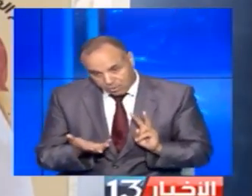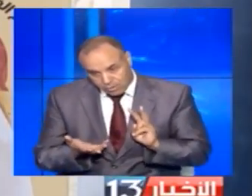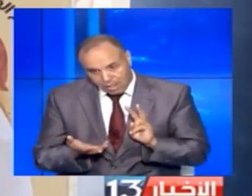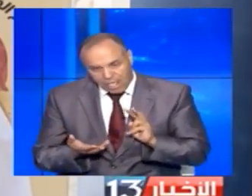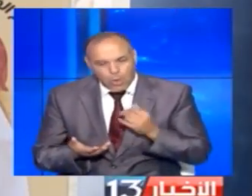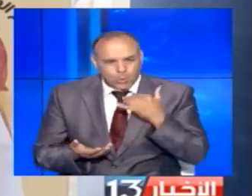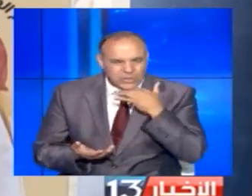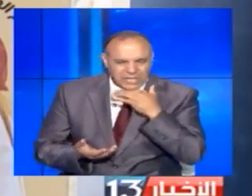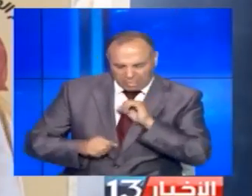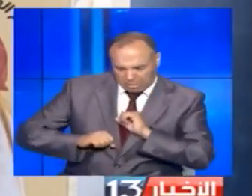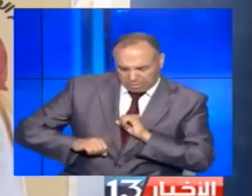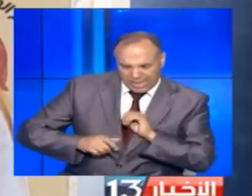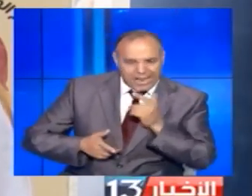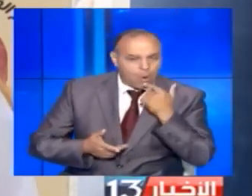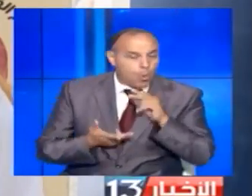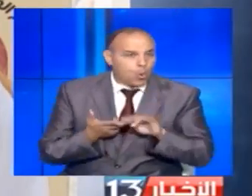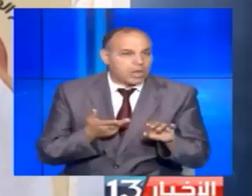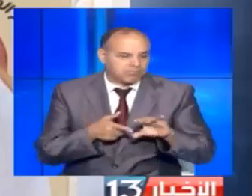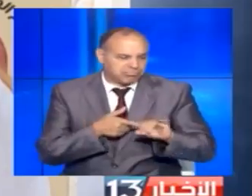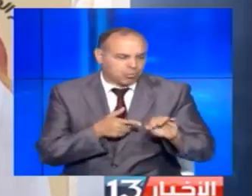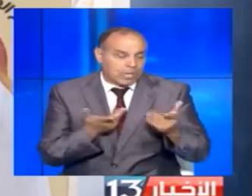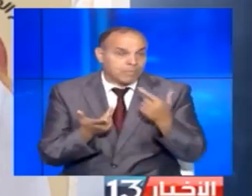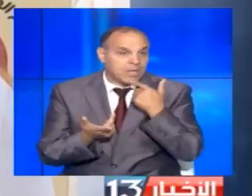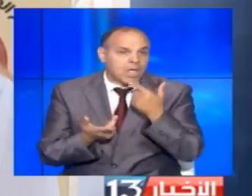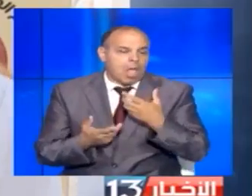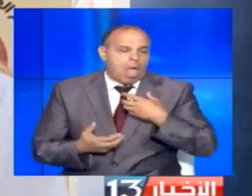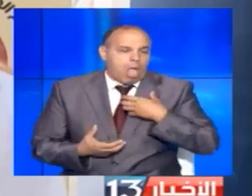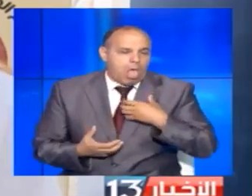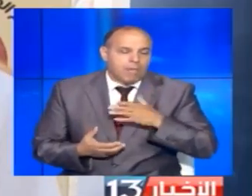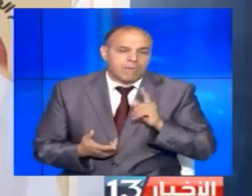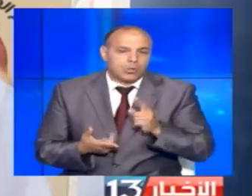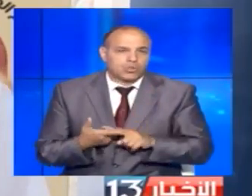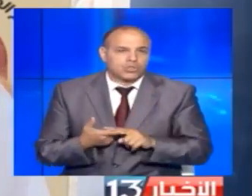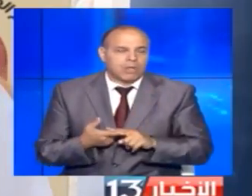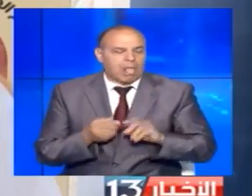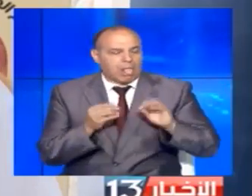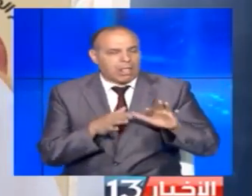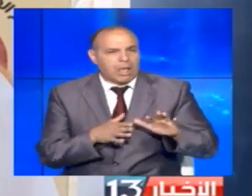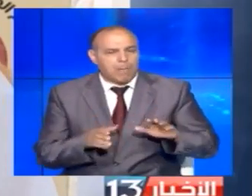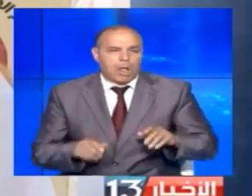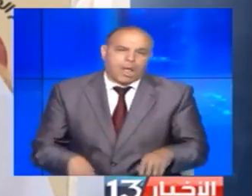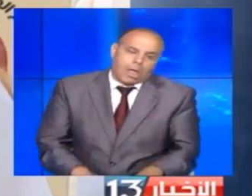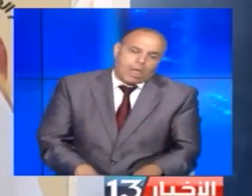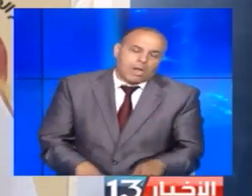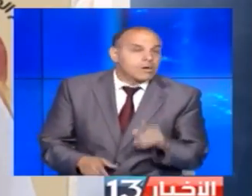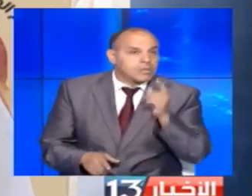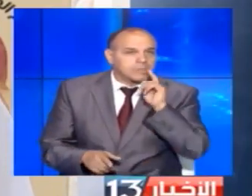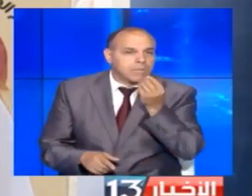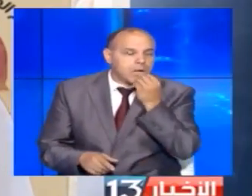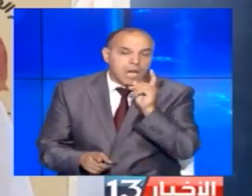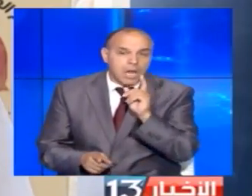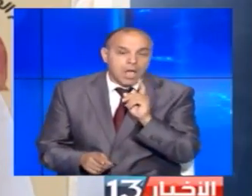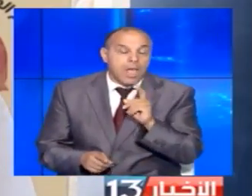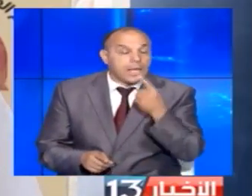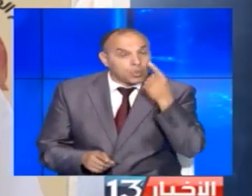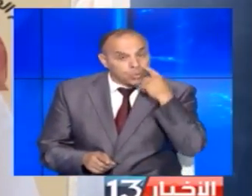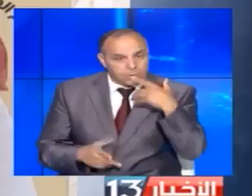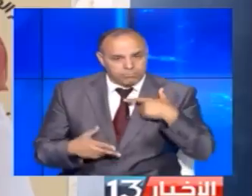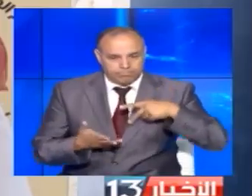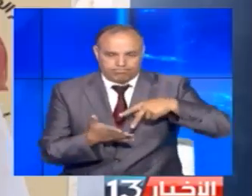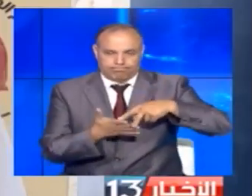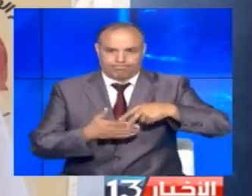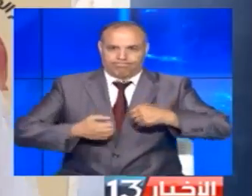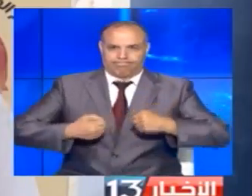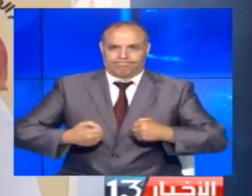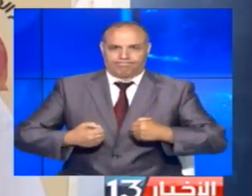تراس متاع دياغي ولا جري نجوف، ما يكحش، ما هوش مرمي معناه على القاعة وما يكلش، لازم يكون معناه